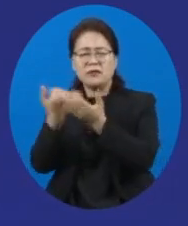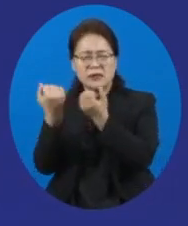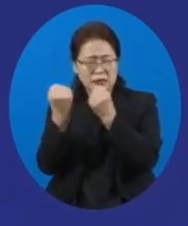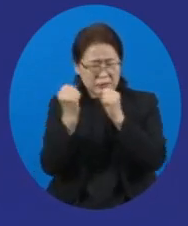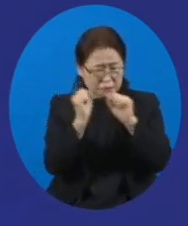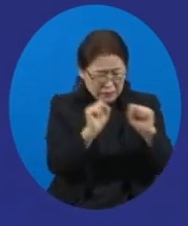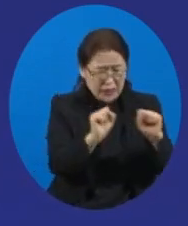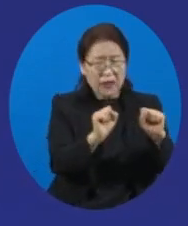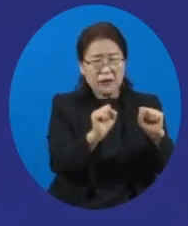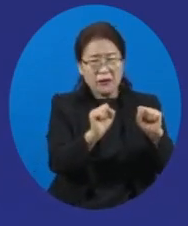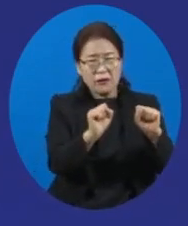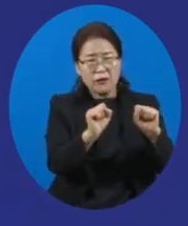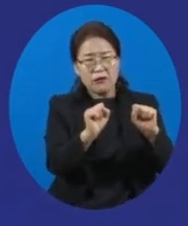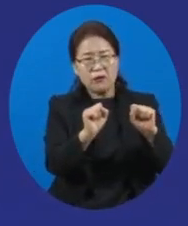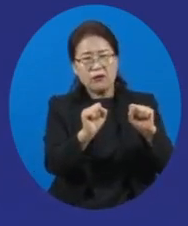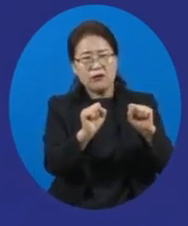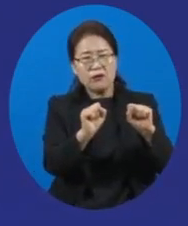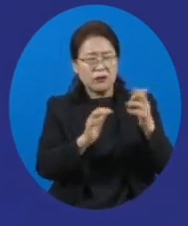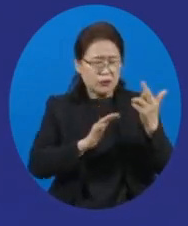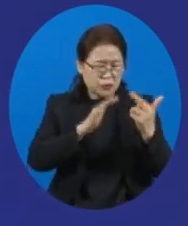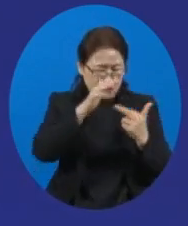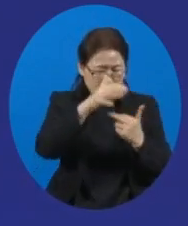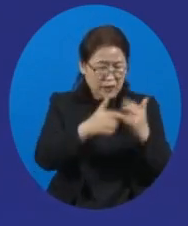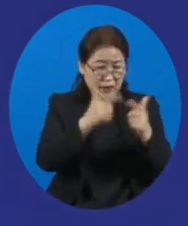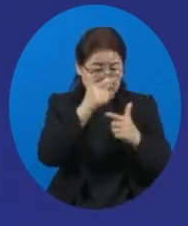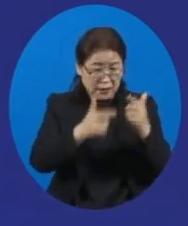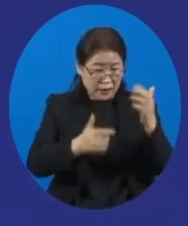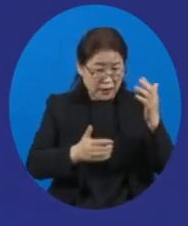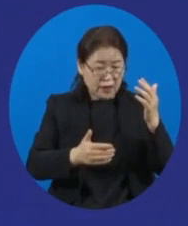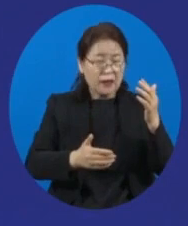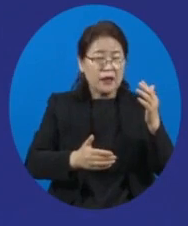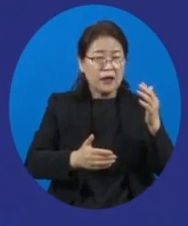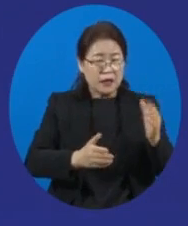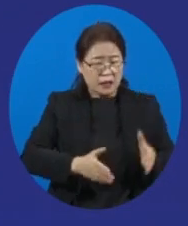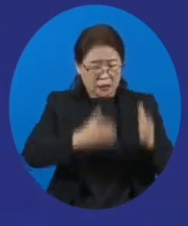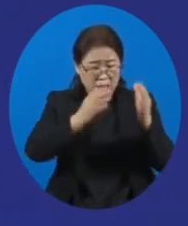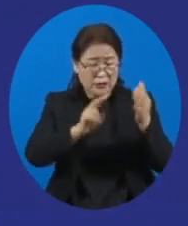피하여 동산 나무 사이에 숨어 있는 분이 계십니까?